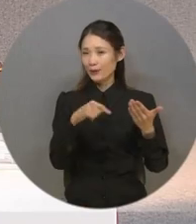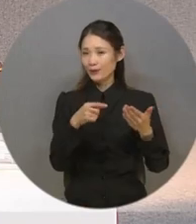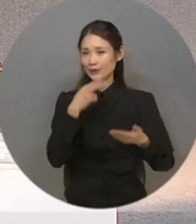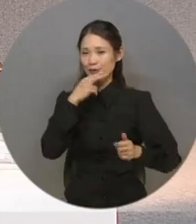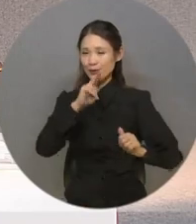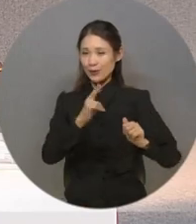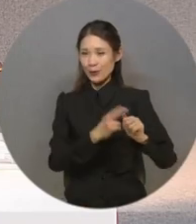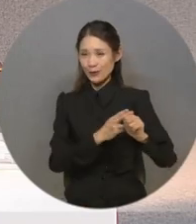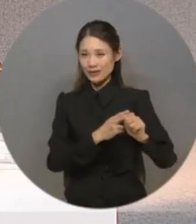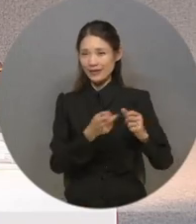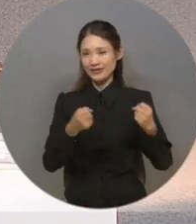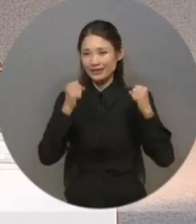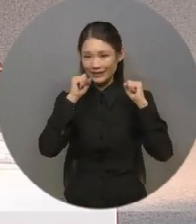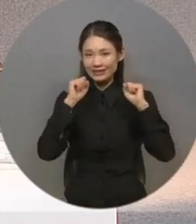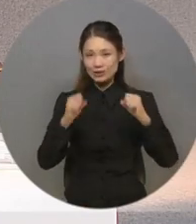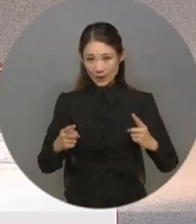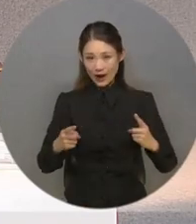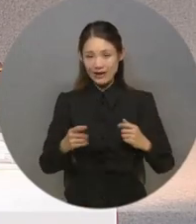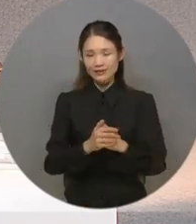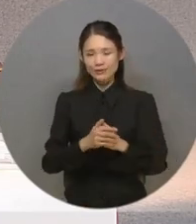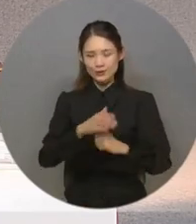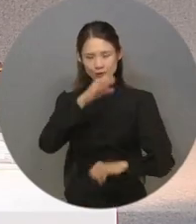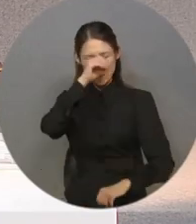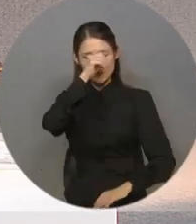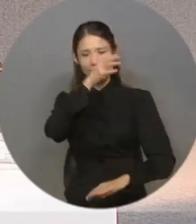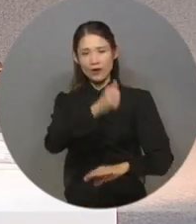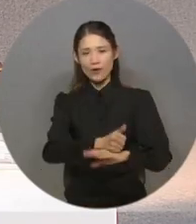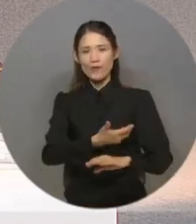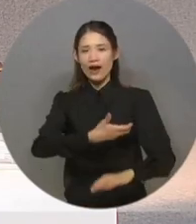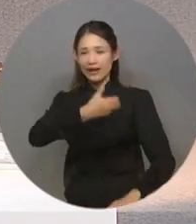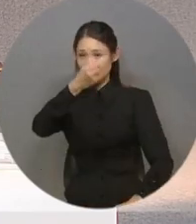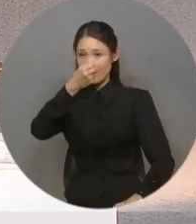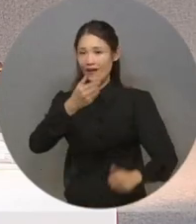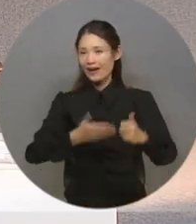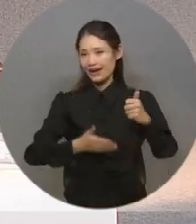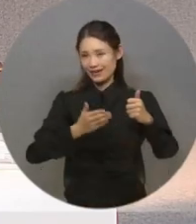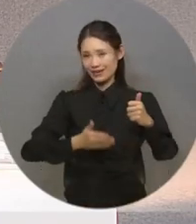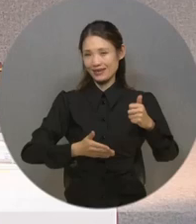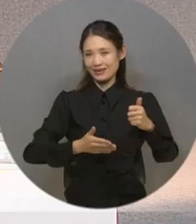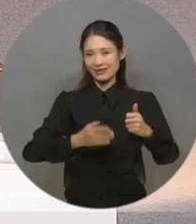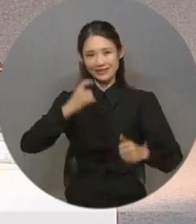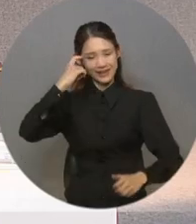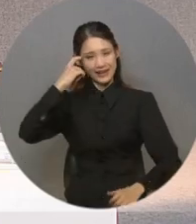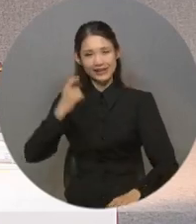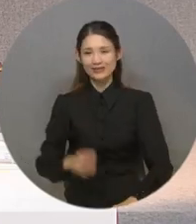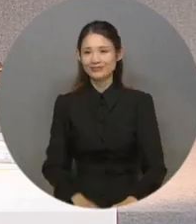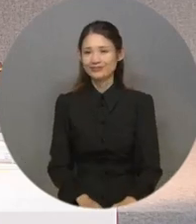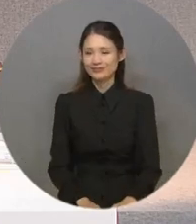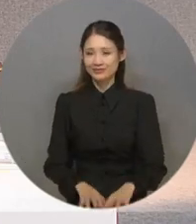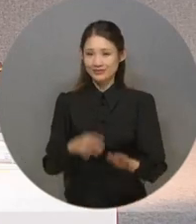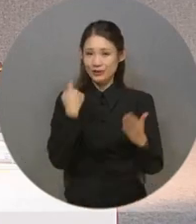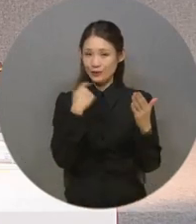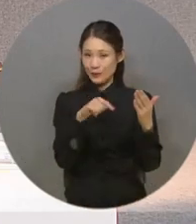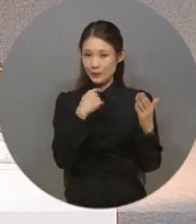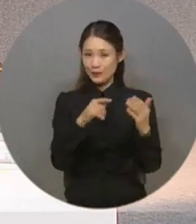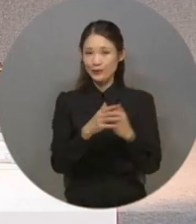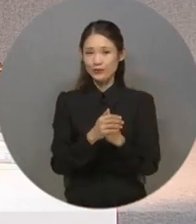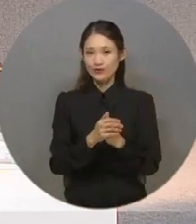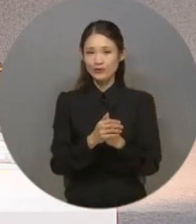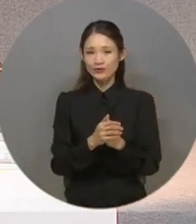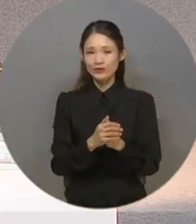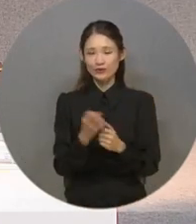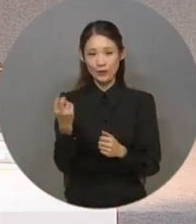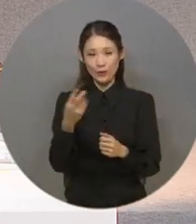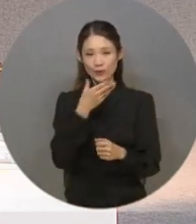활동에 도전해 보셔 교육에 도전해 보셔서 좋은 성과를 거둬 갈 수 있으면 좋겠다고 생각합니다 이번 교육은